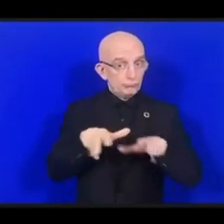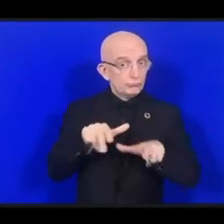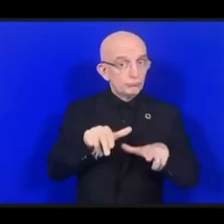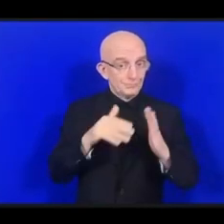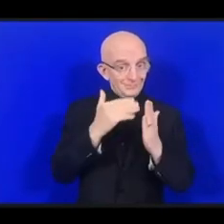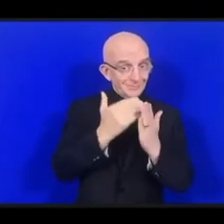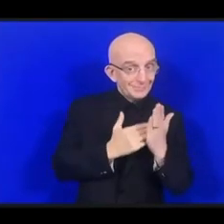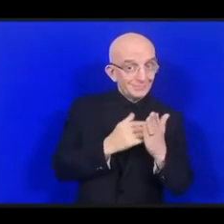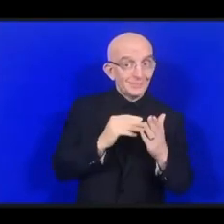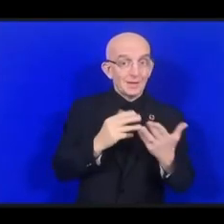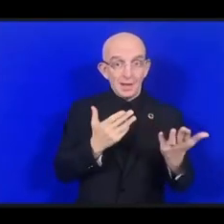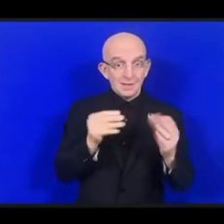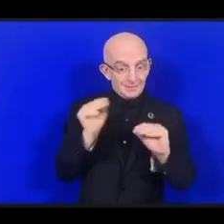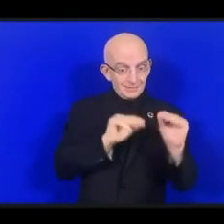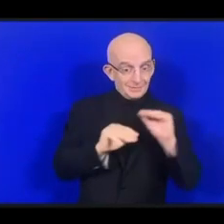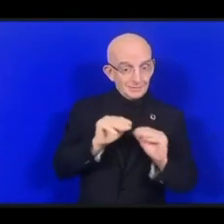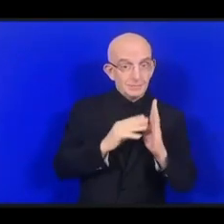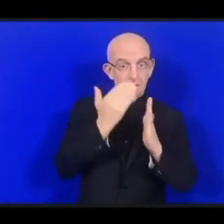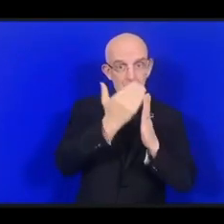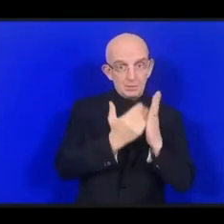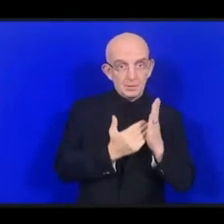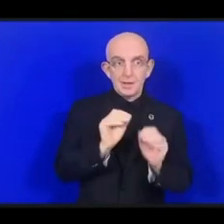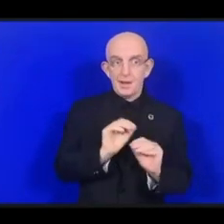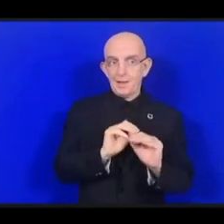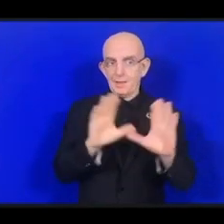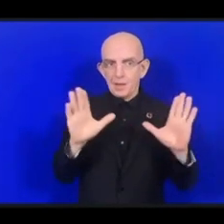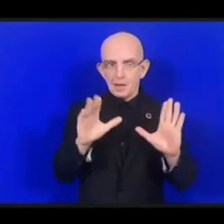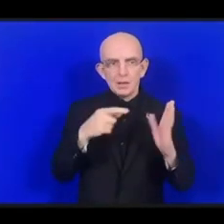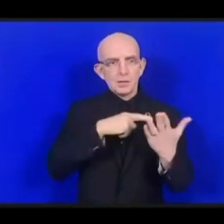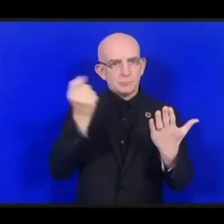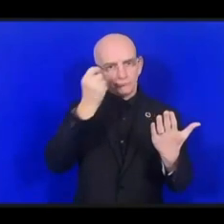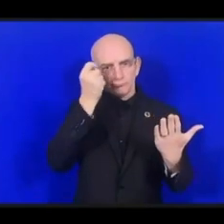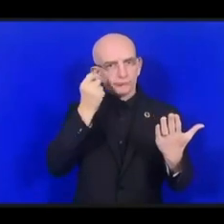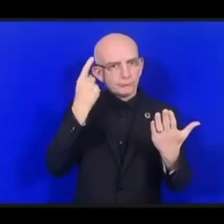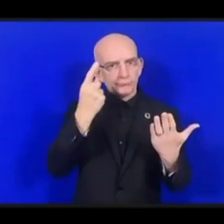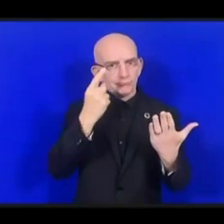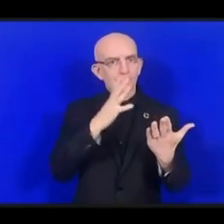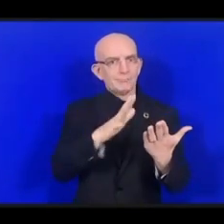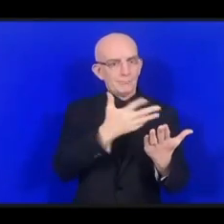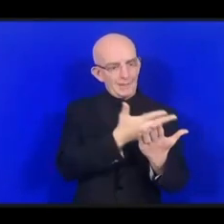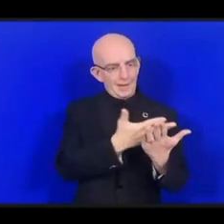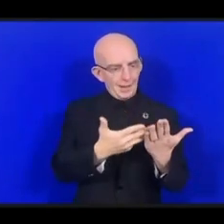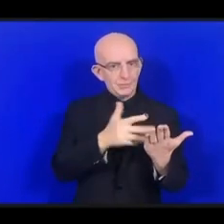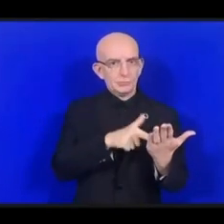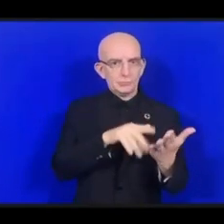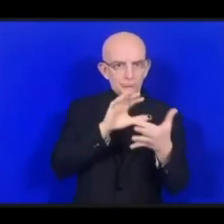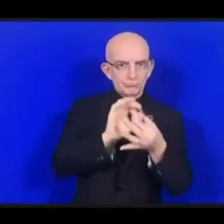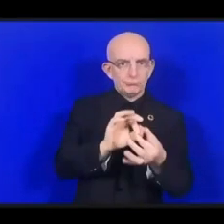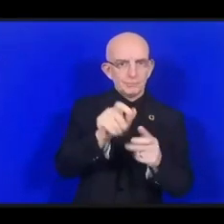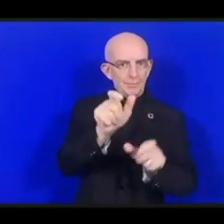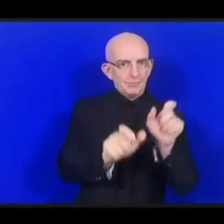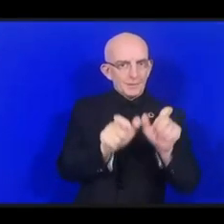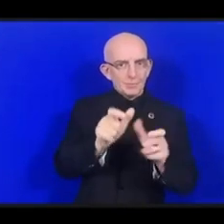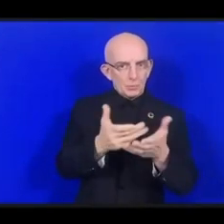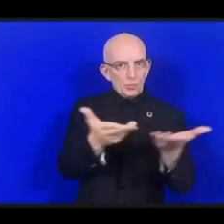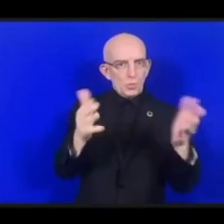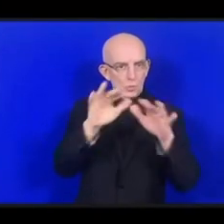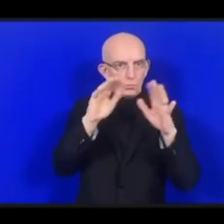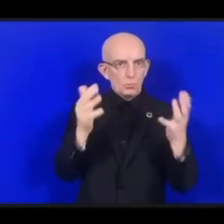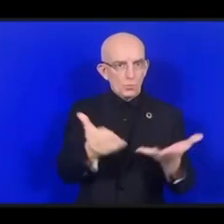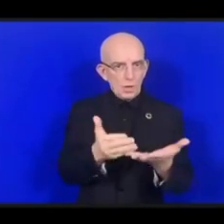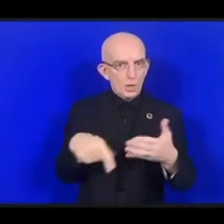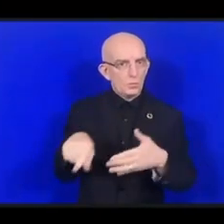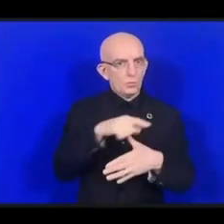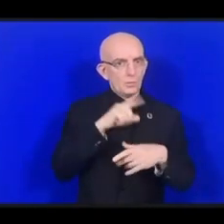والمسائله واشراك الجميع على المستوى الدولي فان هناك اتفاقات للتعاون